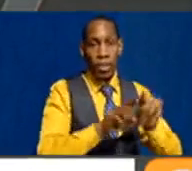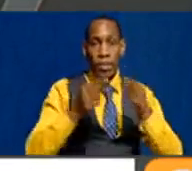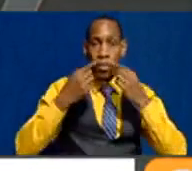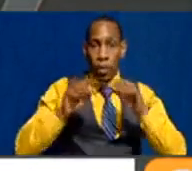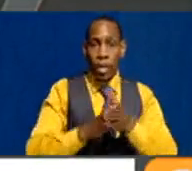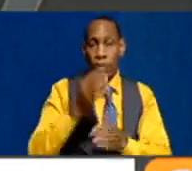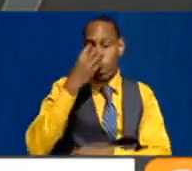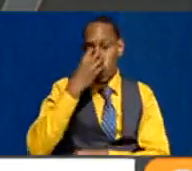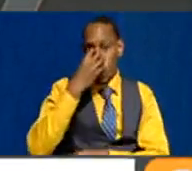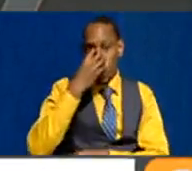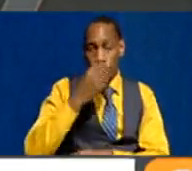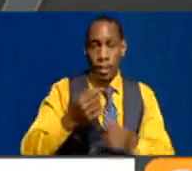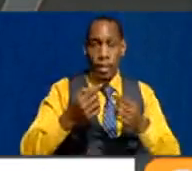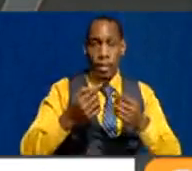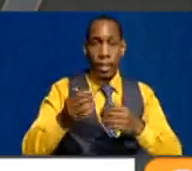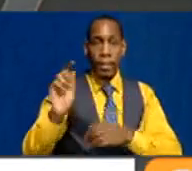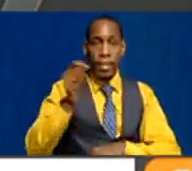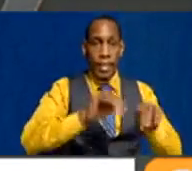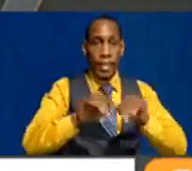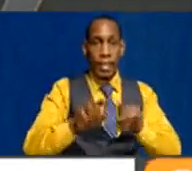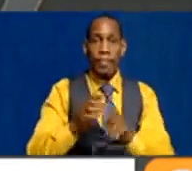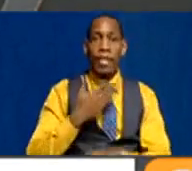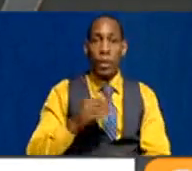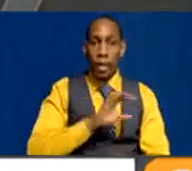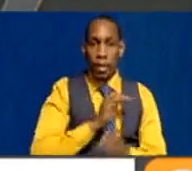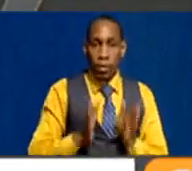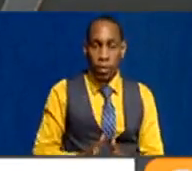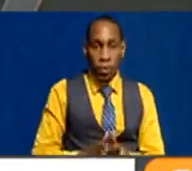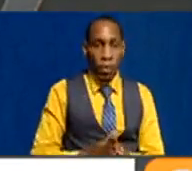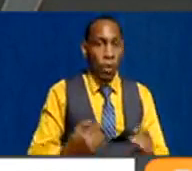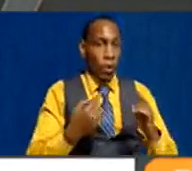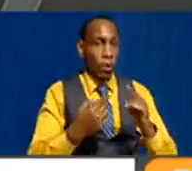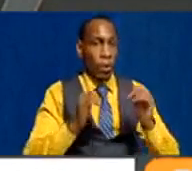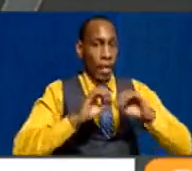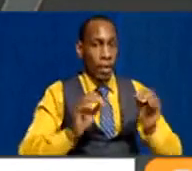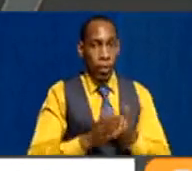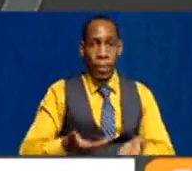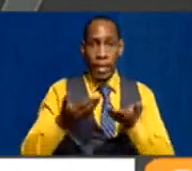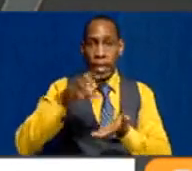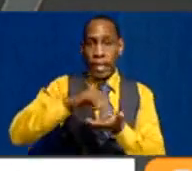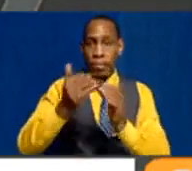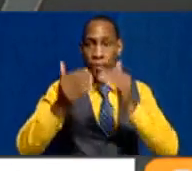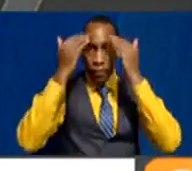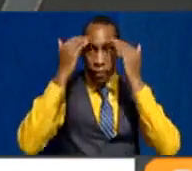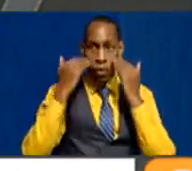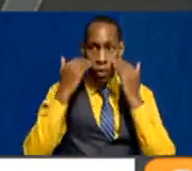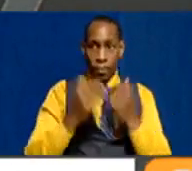kumtangaza William Ruto kama rais mteule na kuwataka makamishna wanaotofautiana naye kuwasilisha kesi